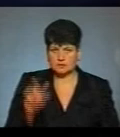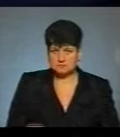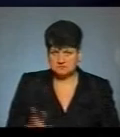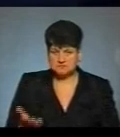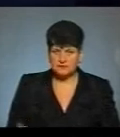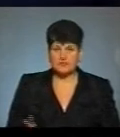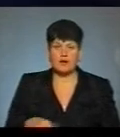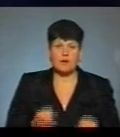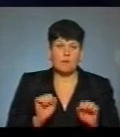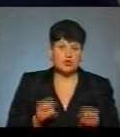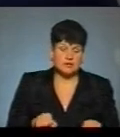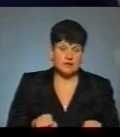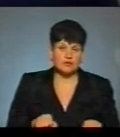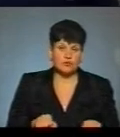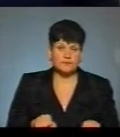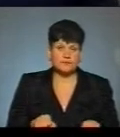Можливо,